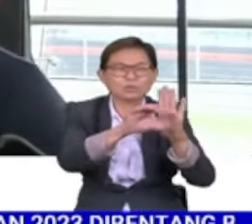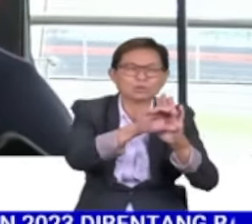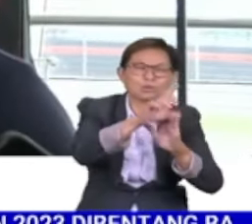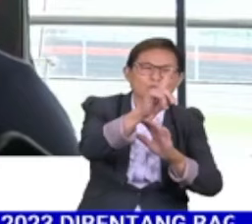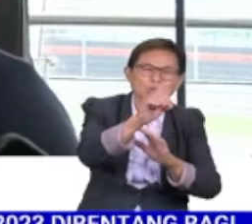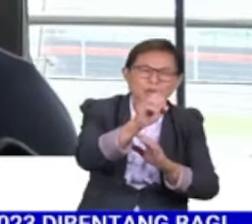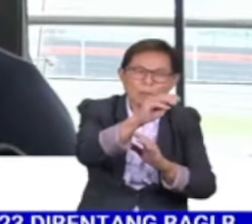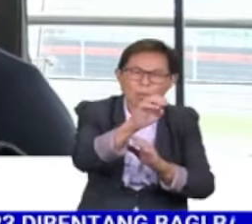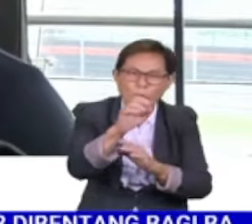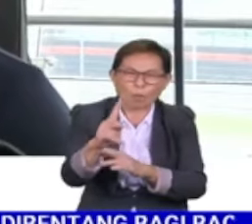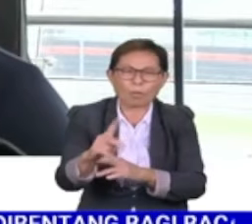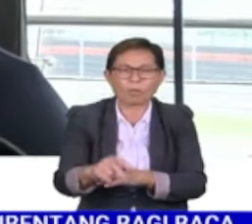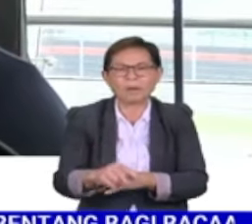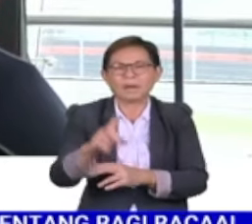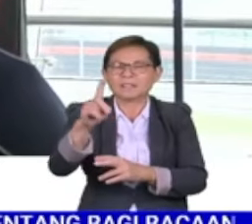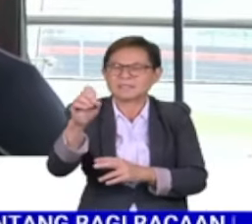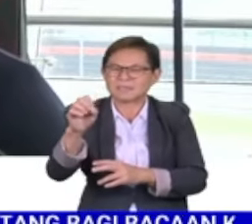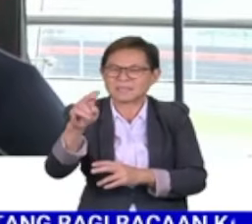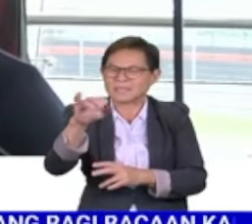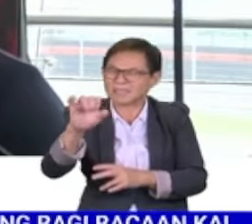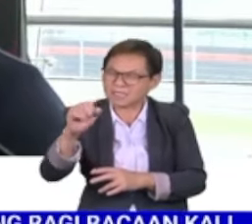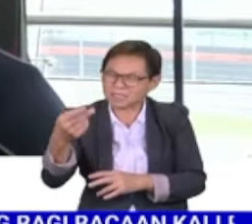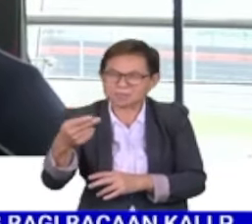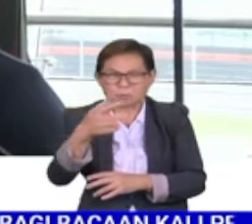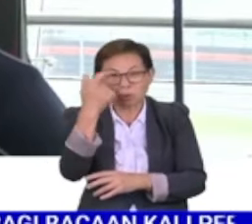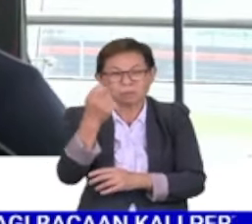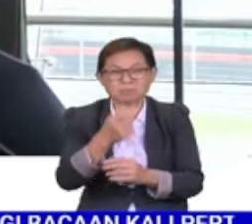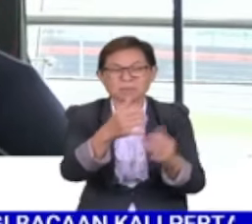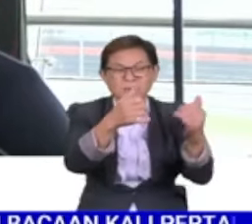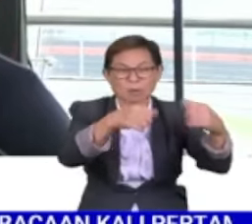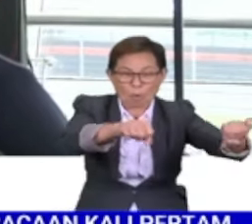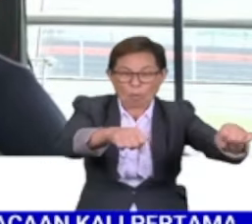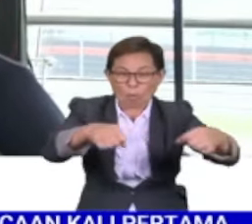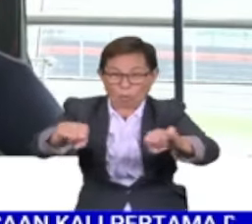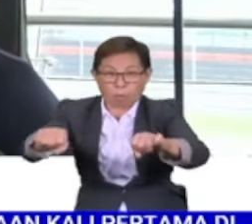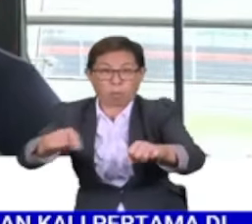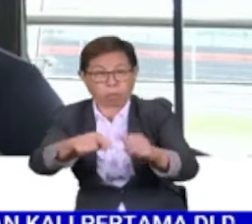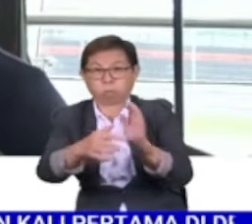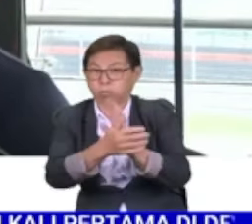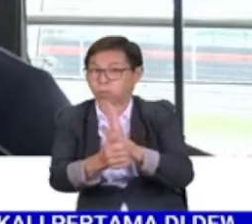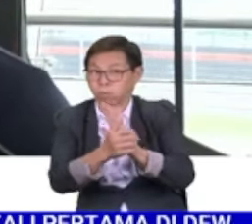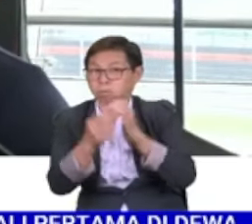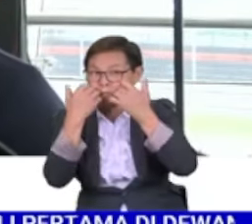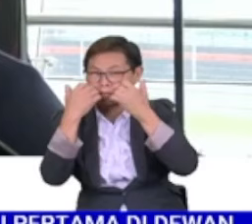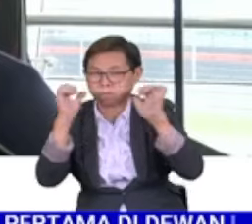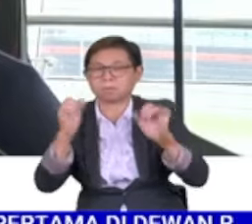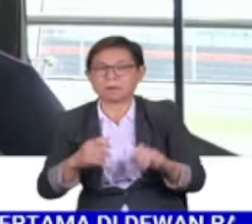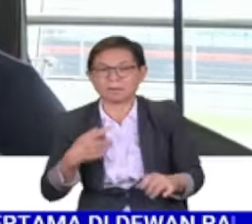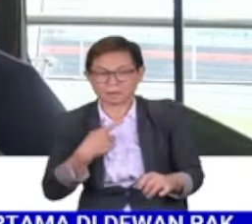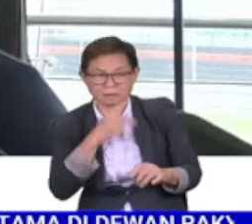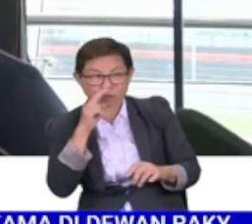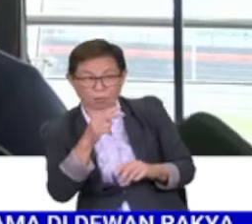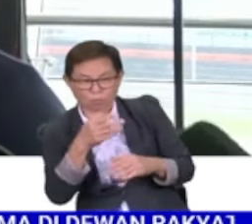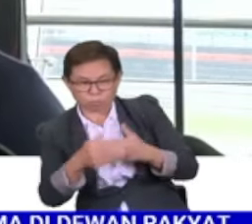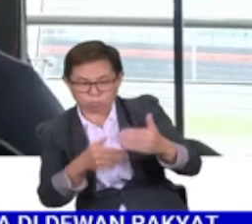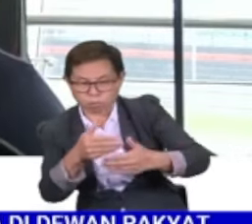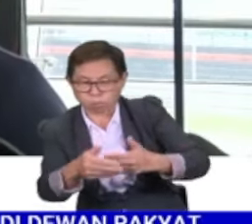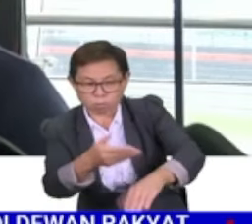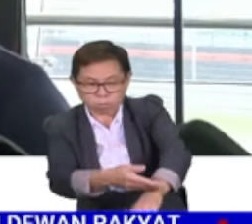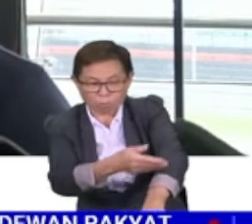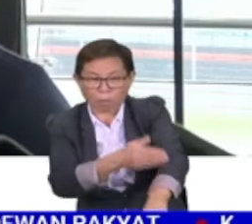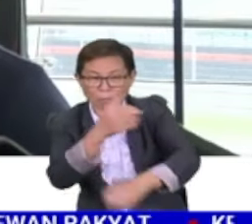Hakim Danish, Danish Army, kerana mereka begitu talented. Kita nampak prestasi mereka pada tahun